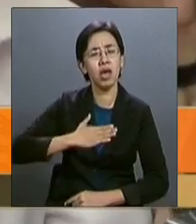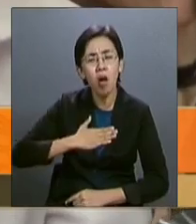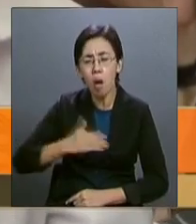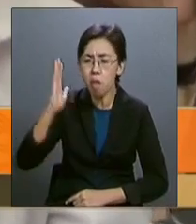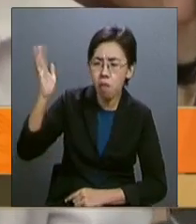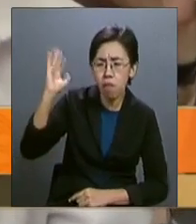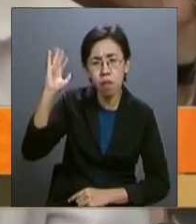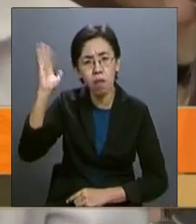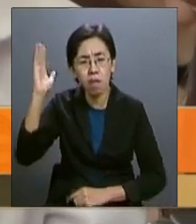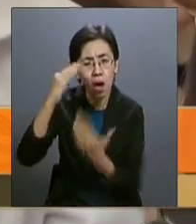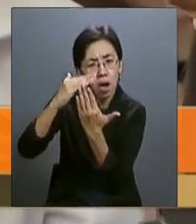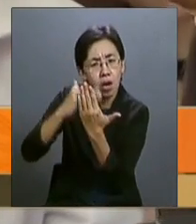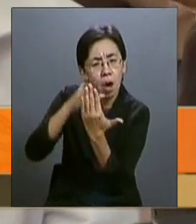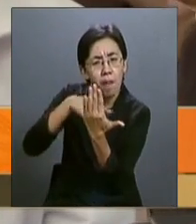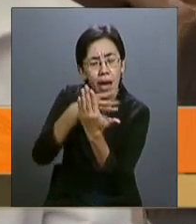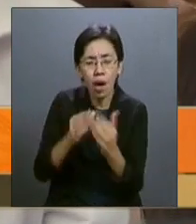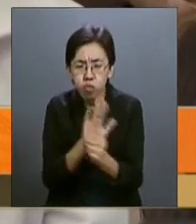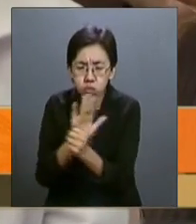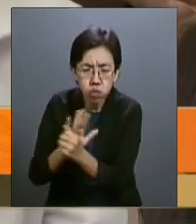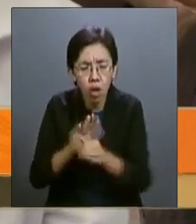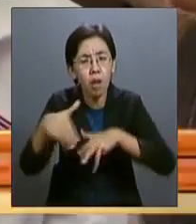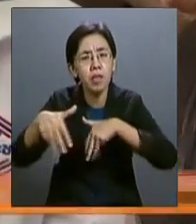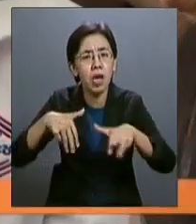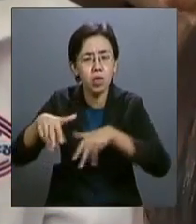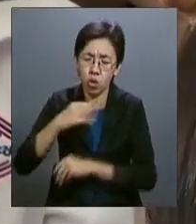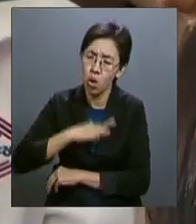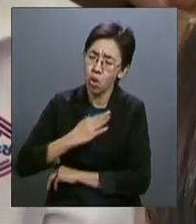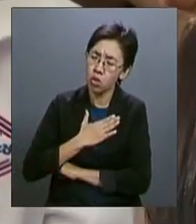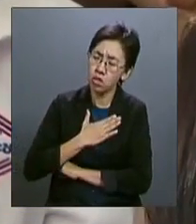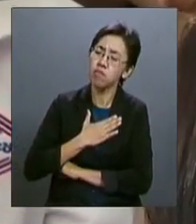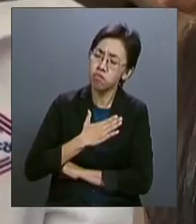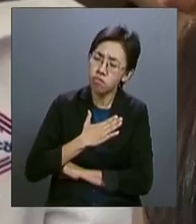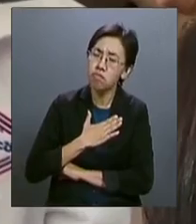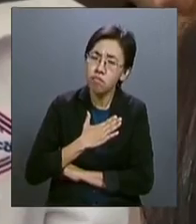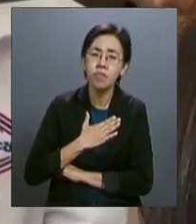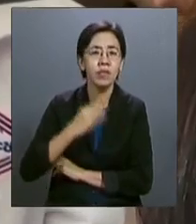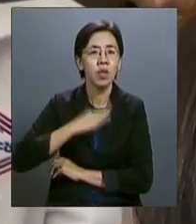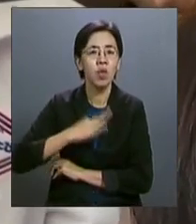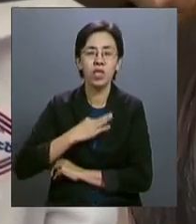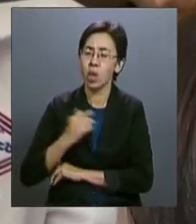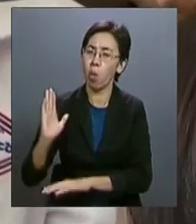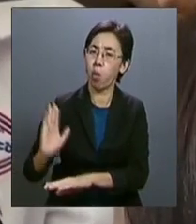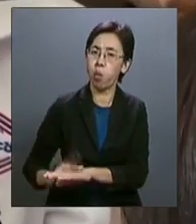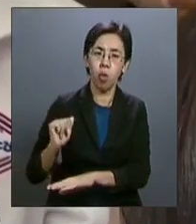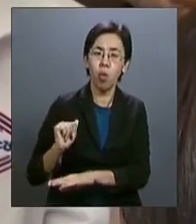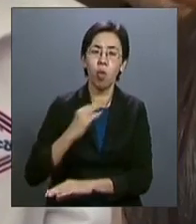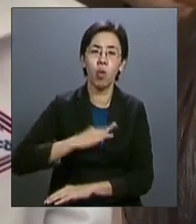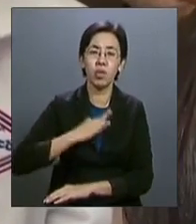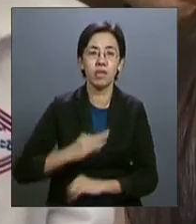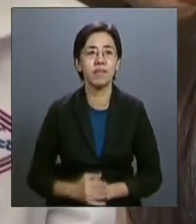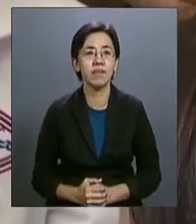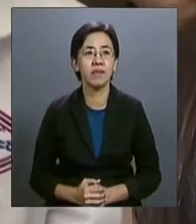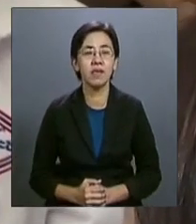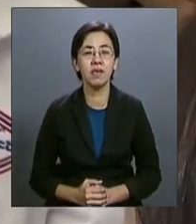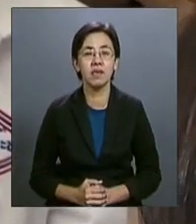เค้าเรียกว่าการเอาใจใส่ประชาชนนี่ครับผมเชื่อว่าเป็นเทพคนนึงเลยเห็นว่าโอ้การพูดคุ